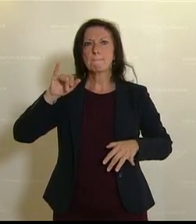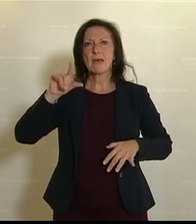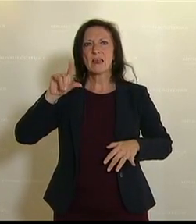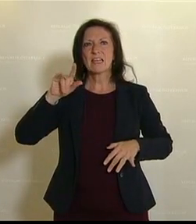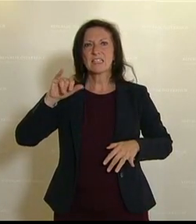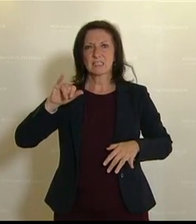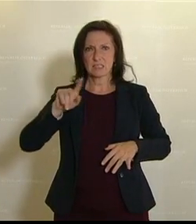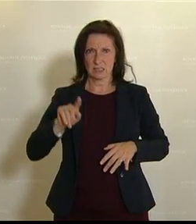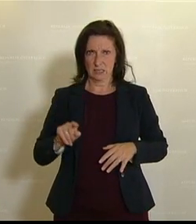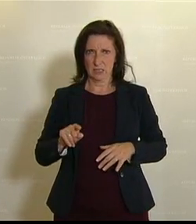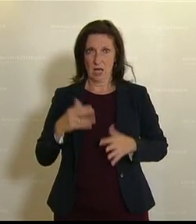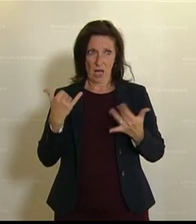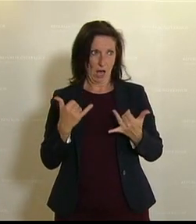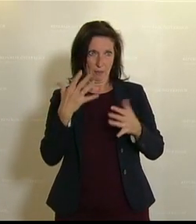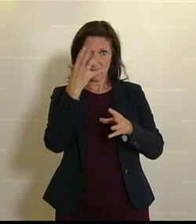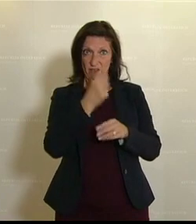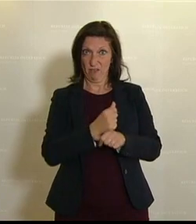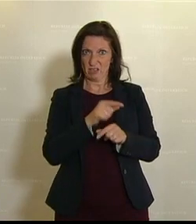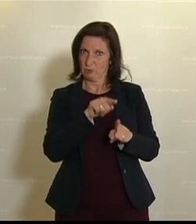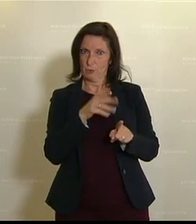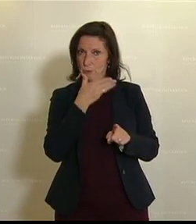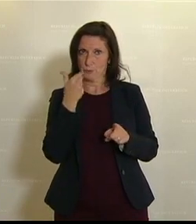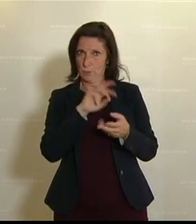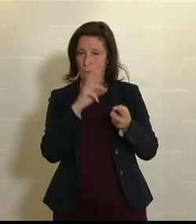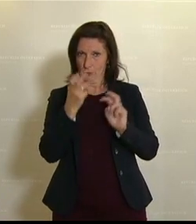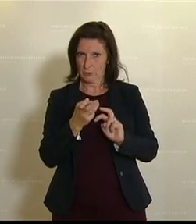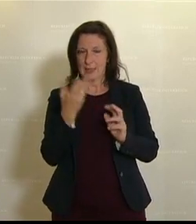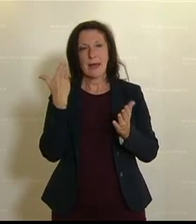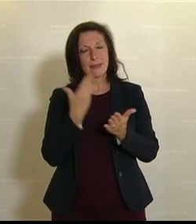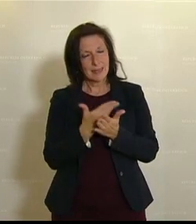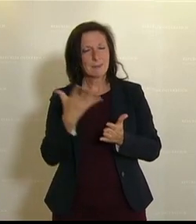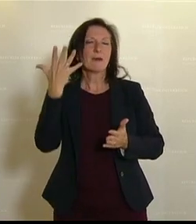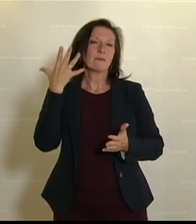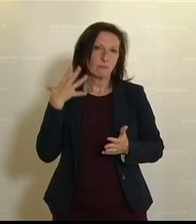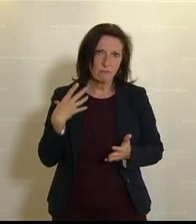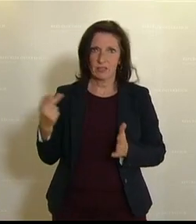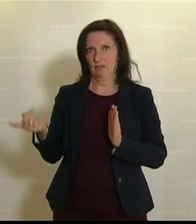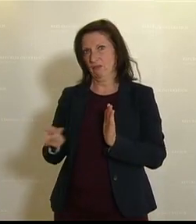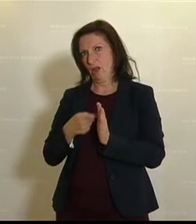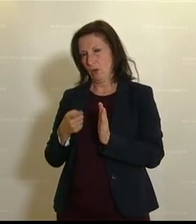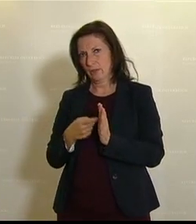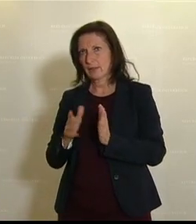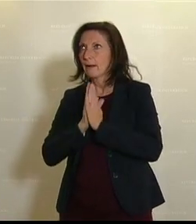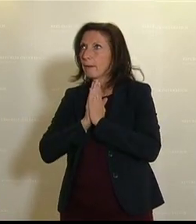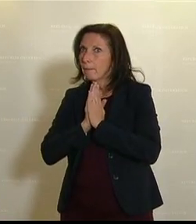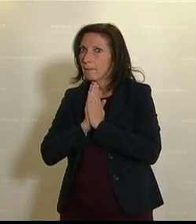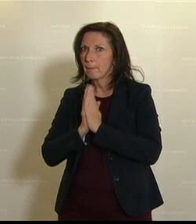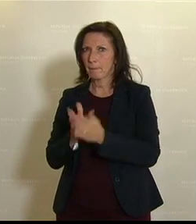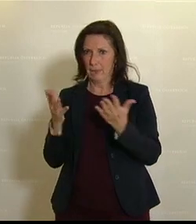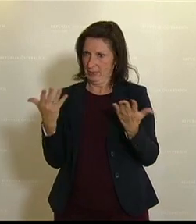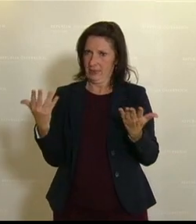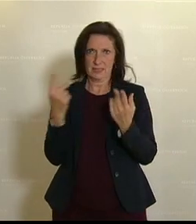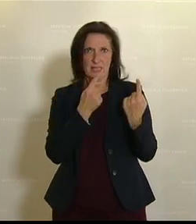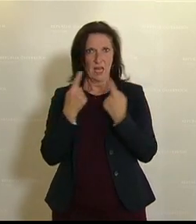Verfassungsbestimmung derzeit nicht umgesetzt haben. Daher fordere ich Sie wieder einmal auf, bitte beenden Sie diesen